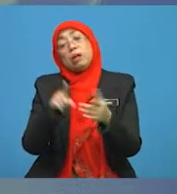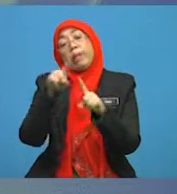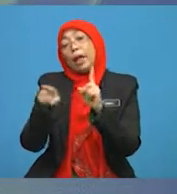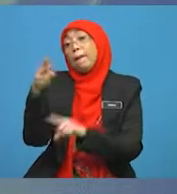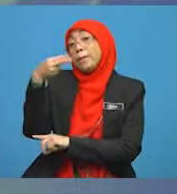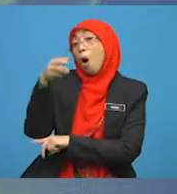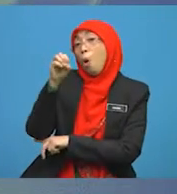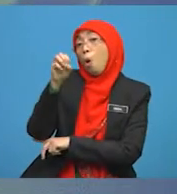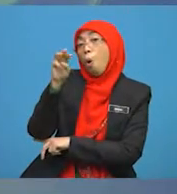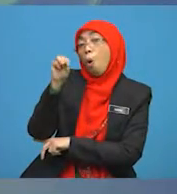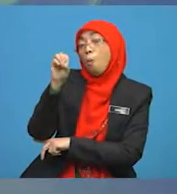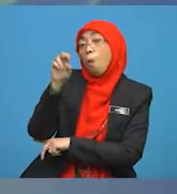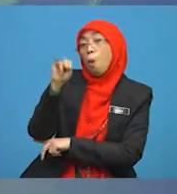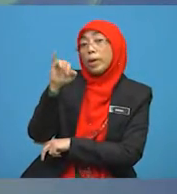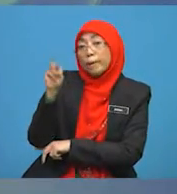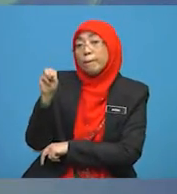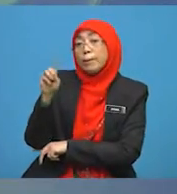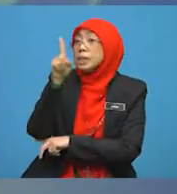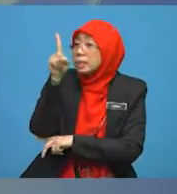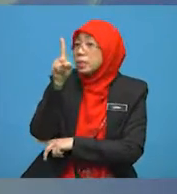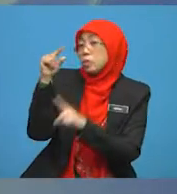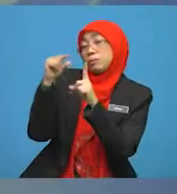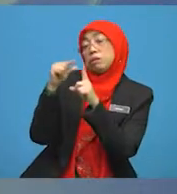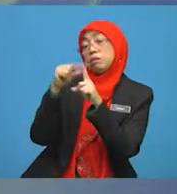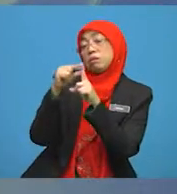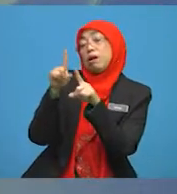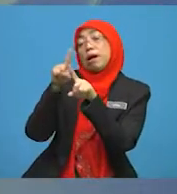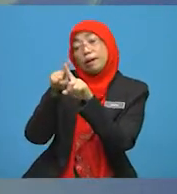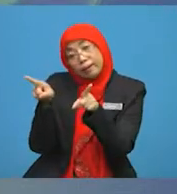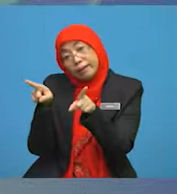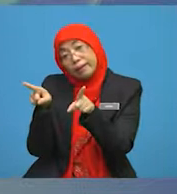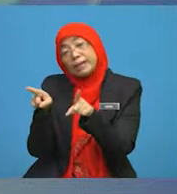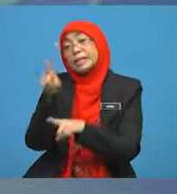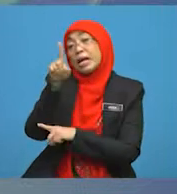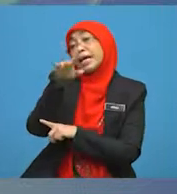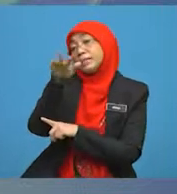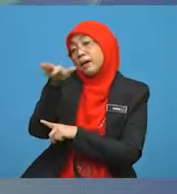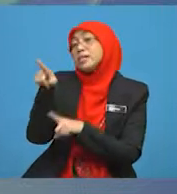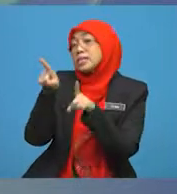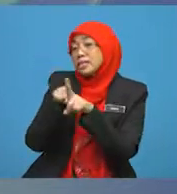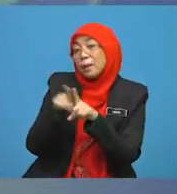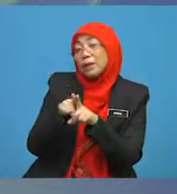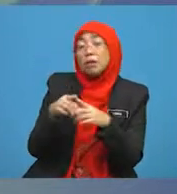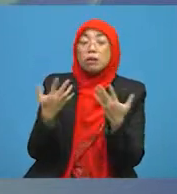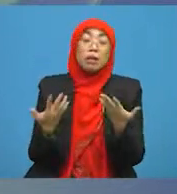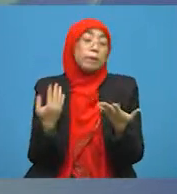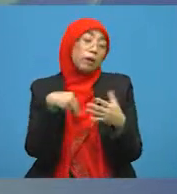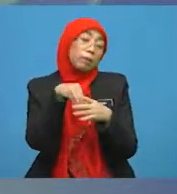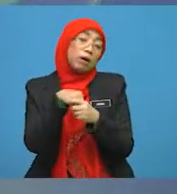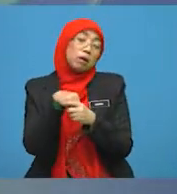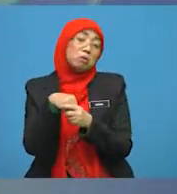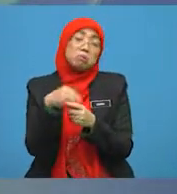Manakala homonim pula, satu-satu kata itu berbeza entry dengan ejaan yang sama